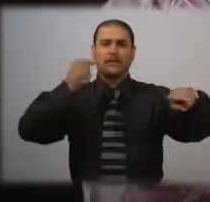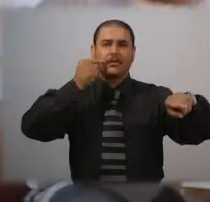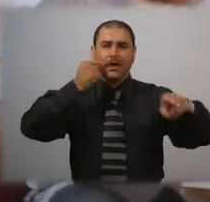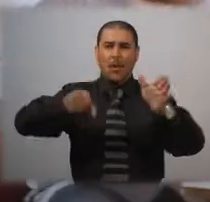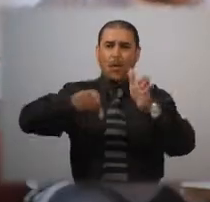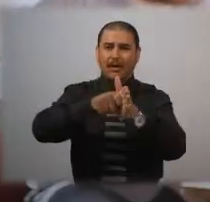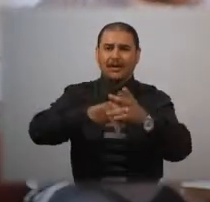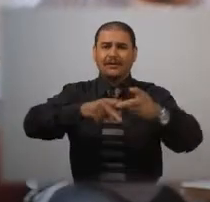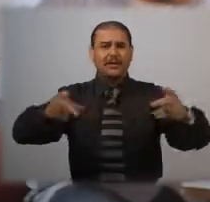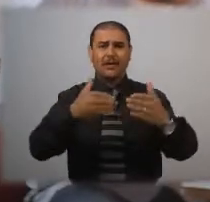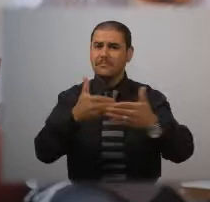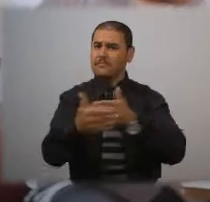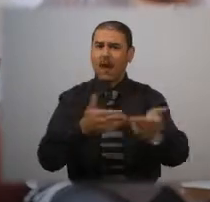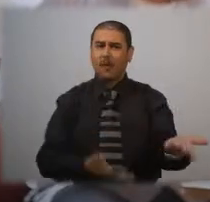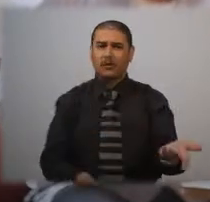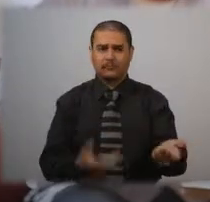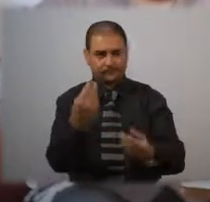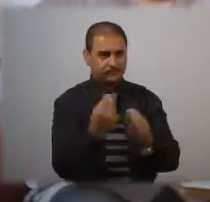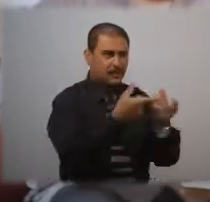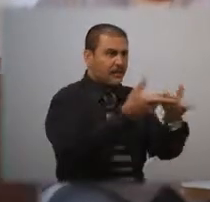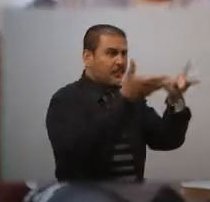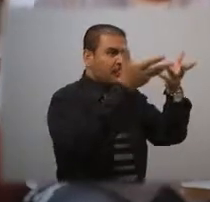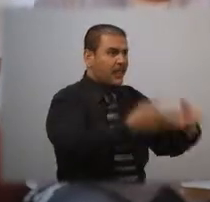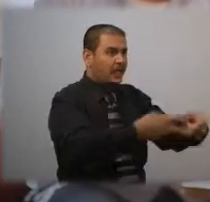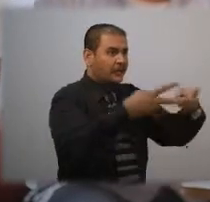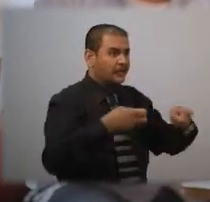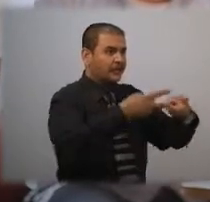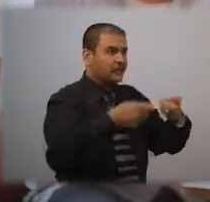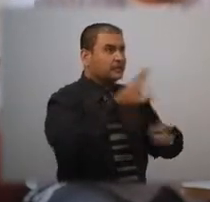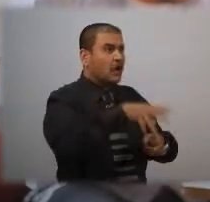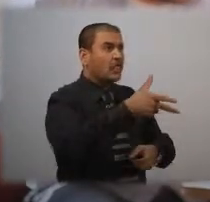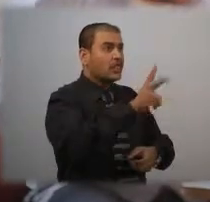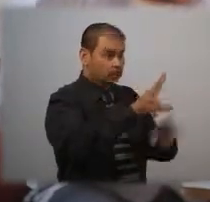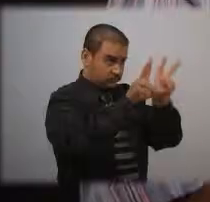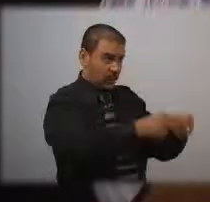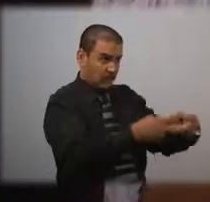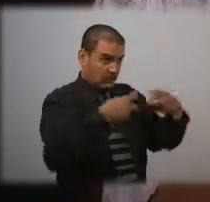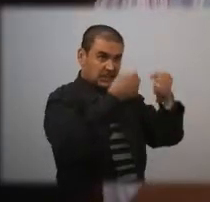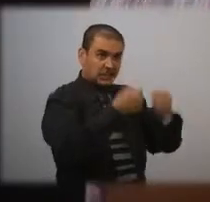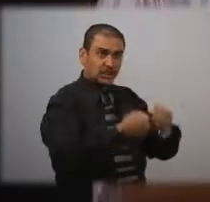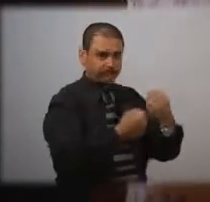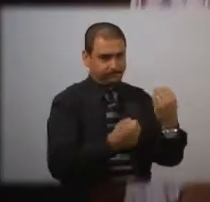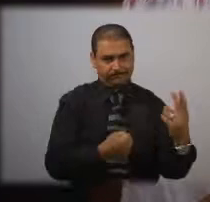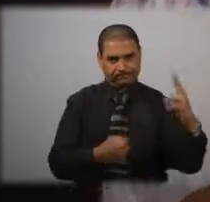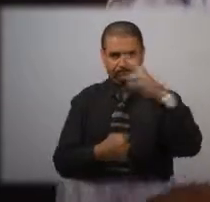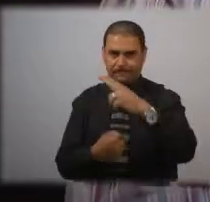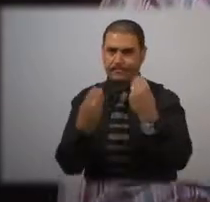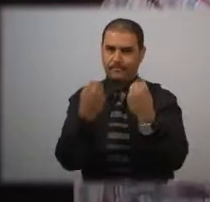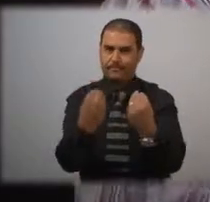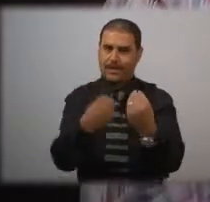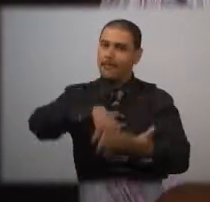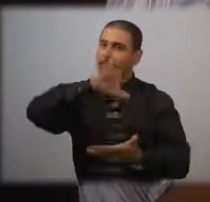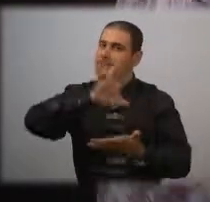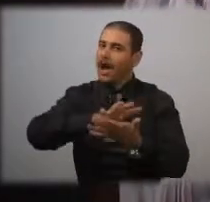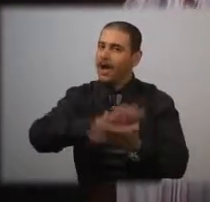سواء ليش بتشد حالك انت اذا حسيتني بحس التوجيه ما تعقل يا زلمه خلص فهمت وبصمت شو بدك لازم تفهم وتبصم شيء ثاني السلطه